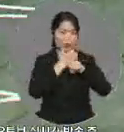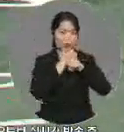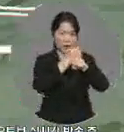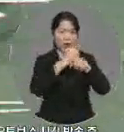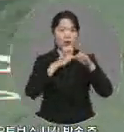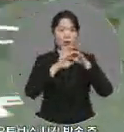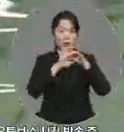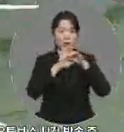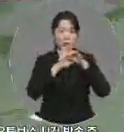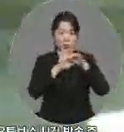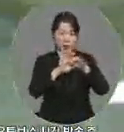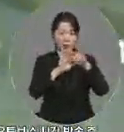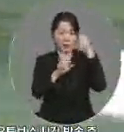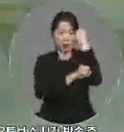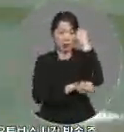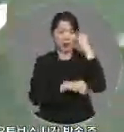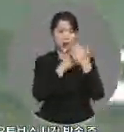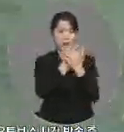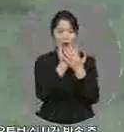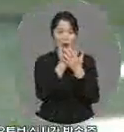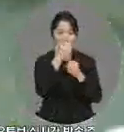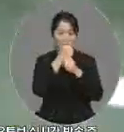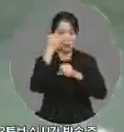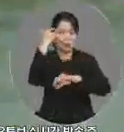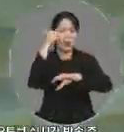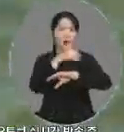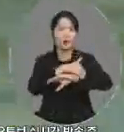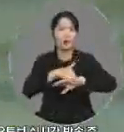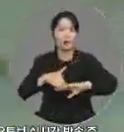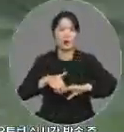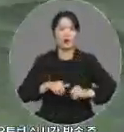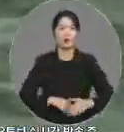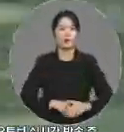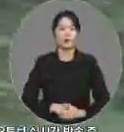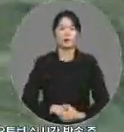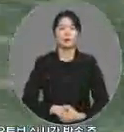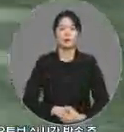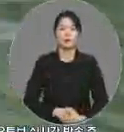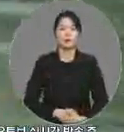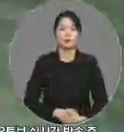관리를 위한 기초 자료를 만들어갈 계획입니다. UBC 뉴스 배대원입니다.